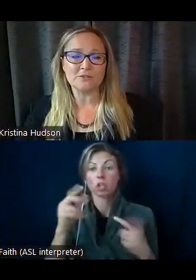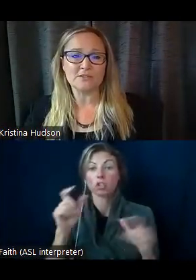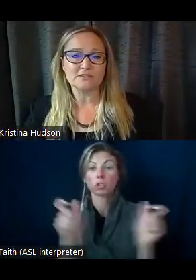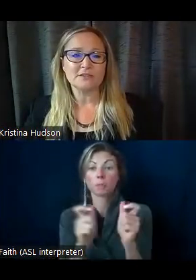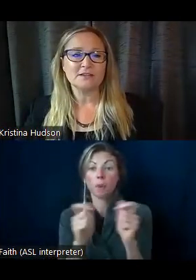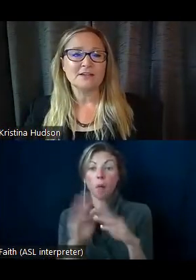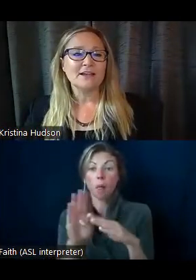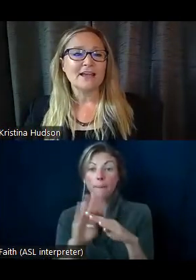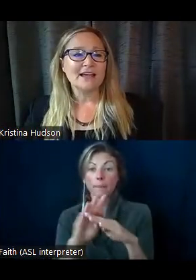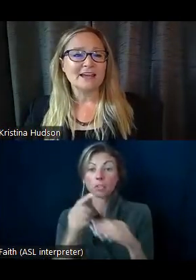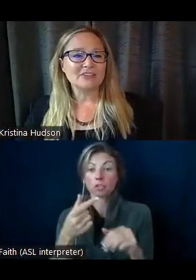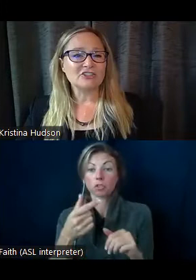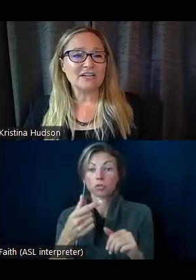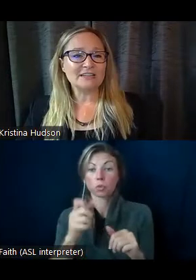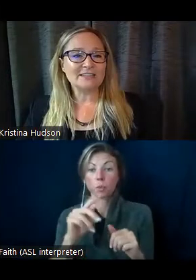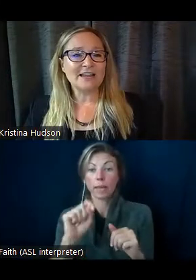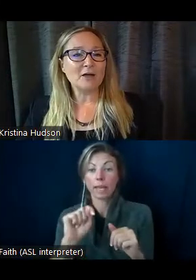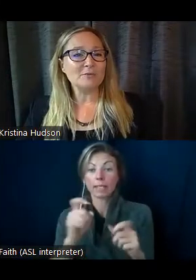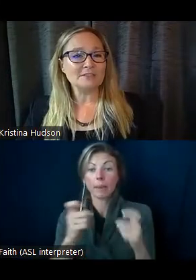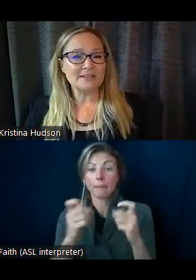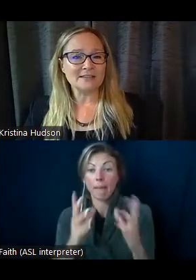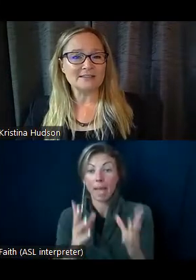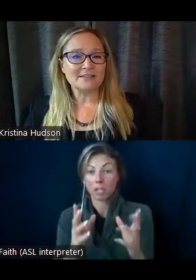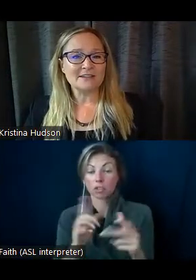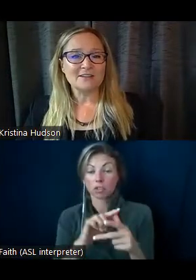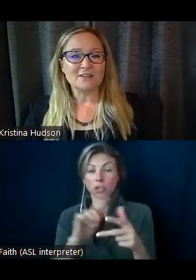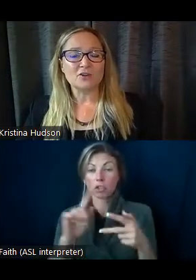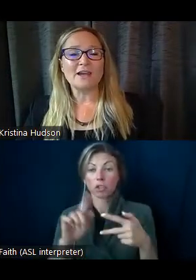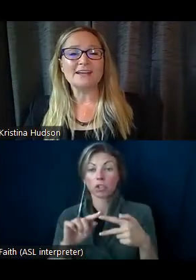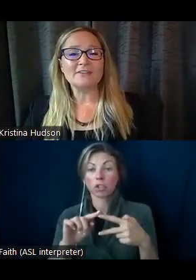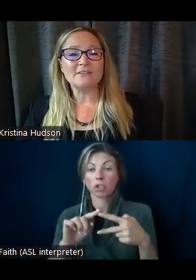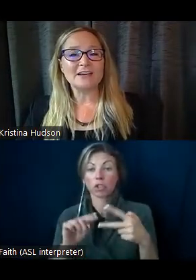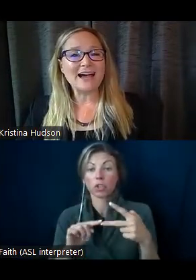그랜트 프로그램 관리자 린펜츠